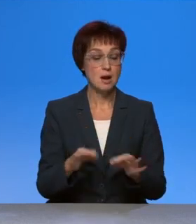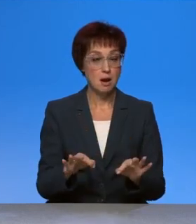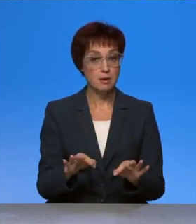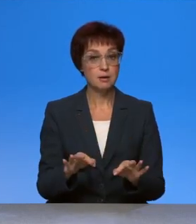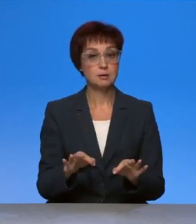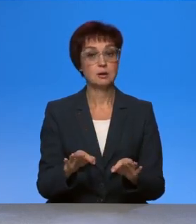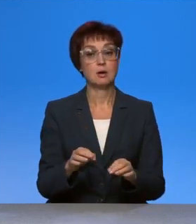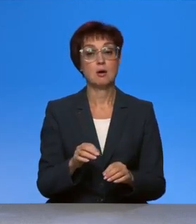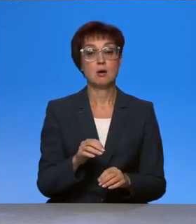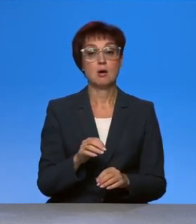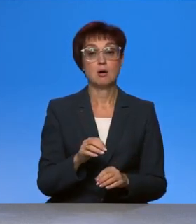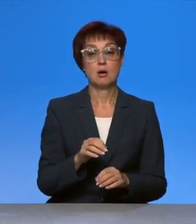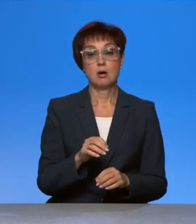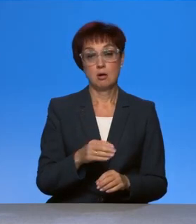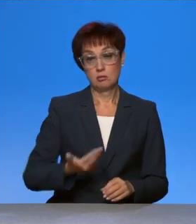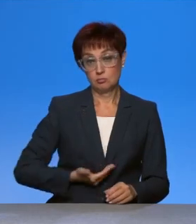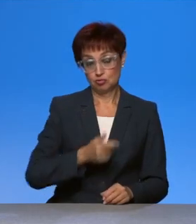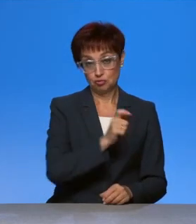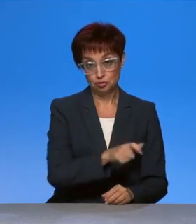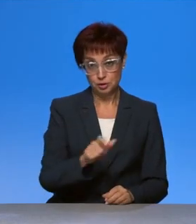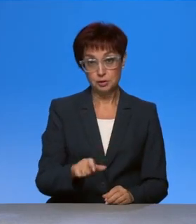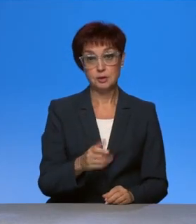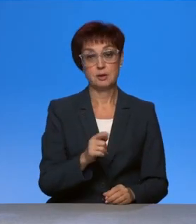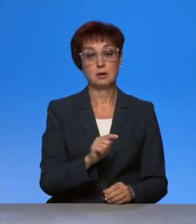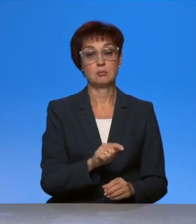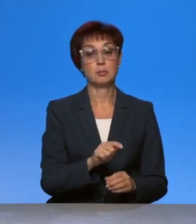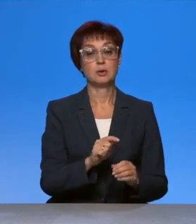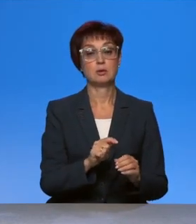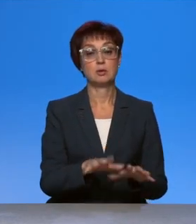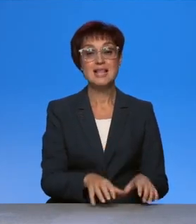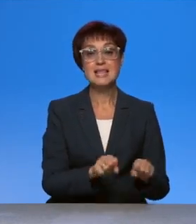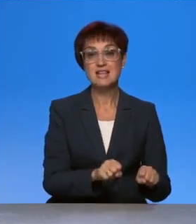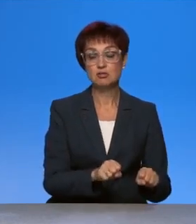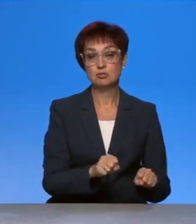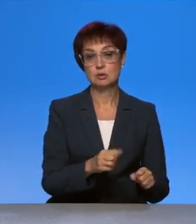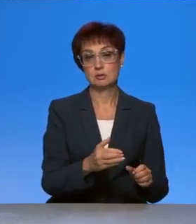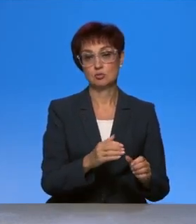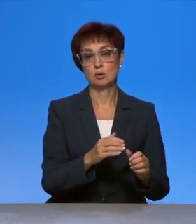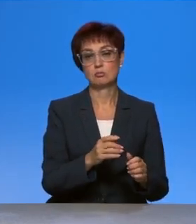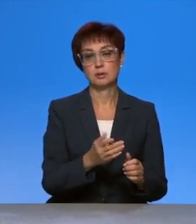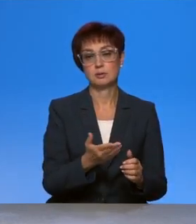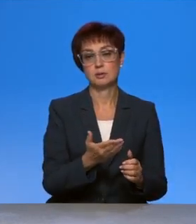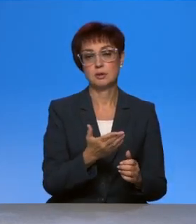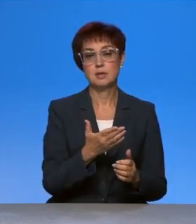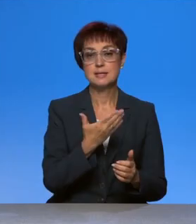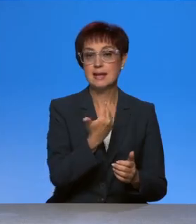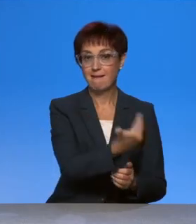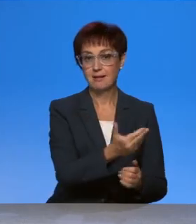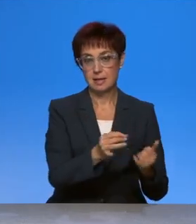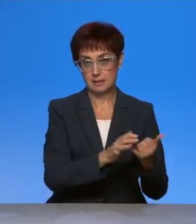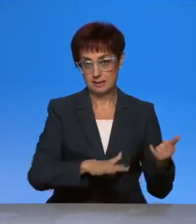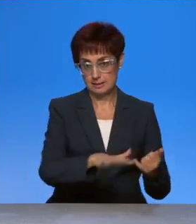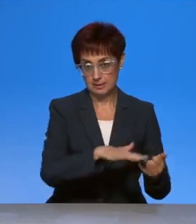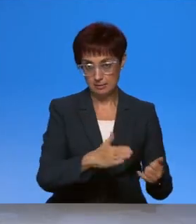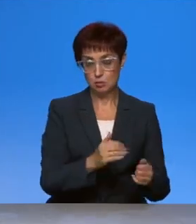землю, за свою. Почему они не очень сильно мигрируют, хотя миграция существует в города? В основном потому, что это земля их. Вы не поверите, если полезные ископаемые находят